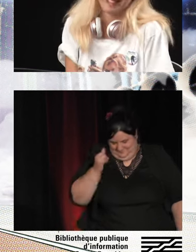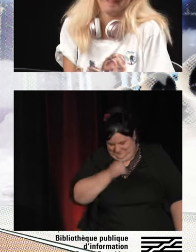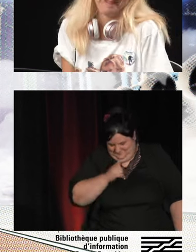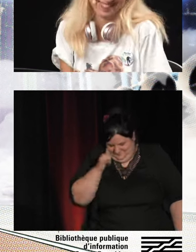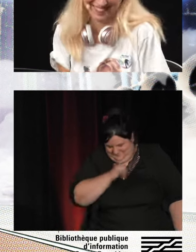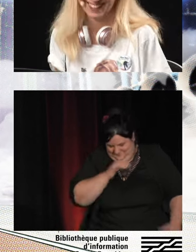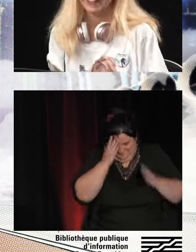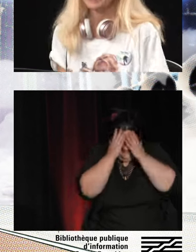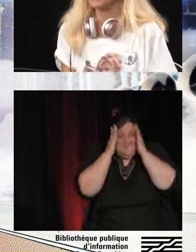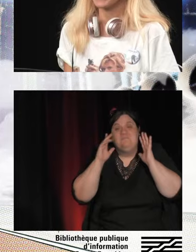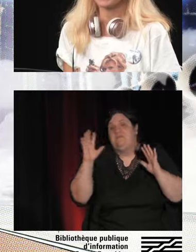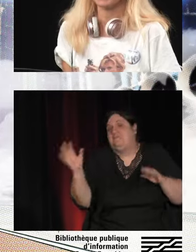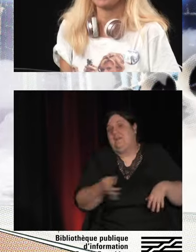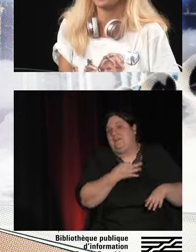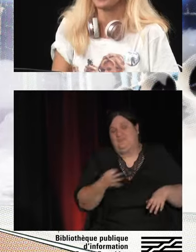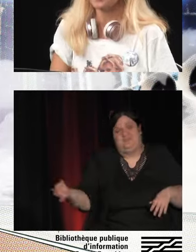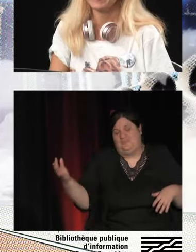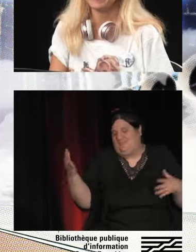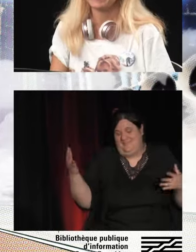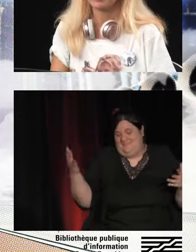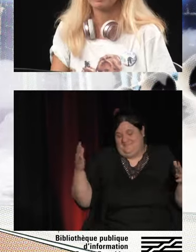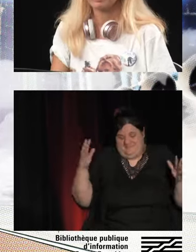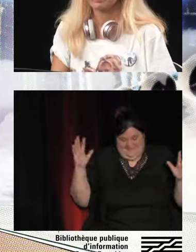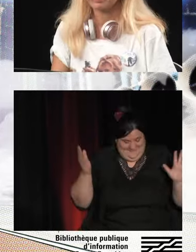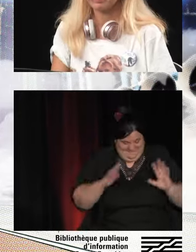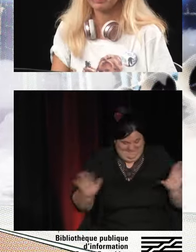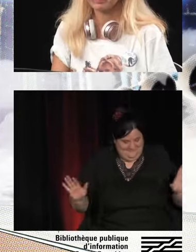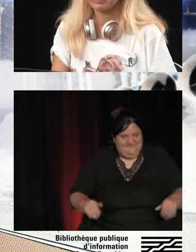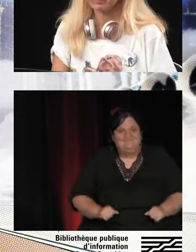Bah oui. Mais ça allait arriver à tous les coups.